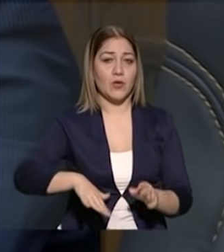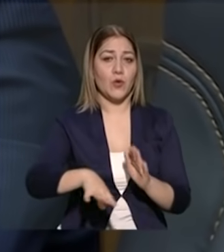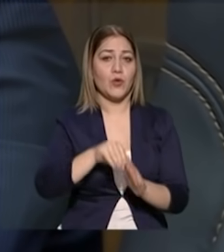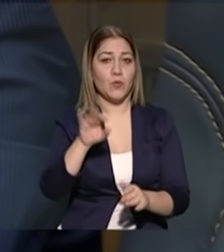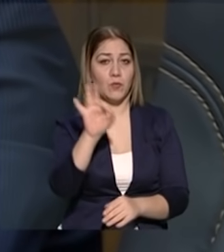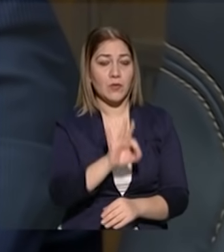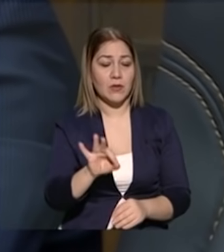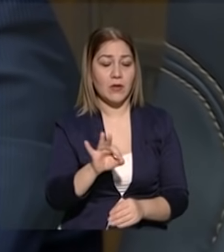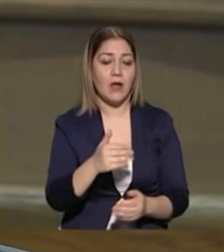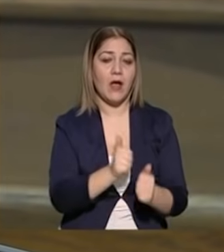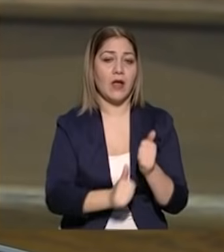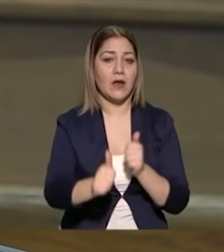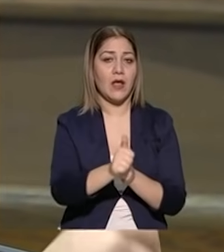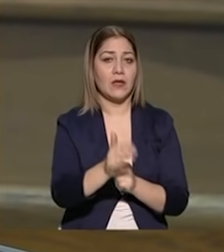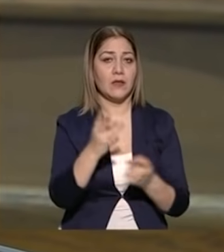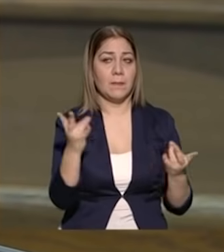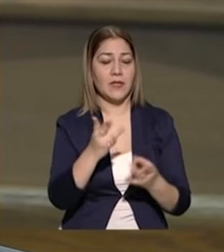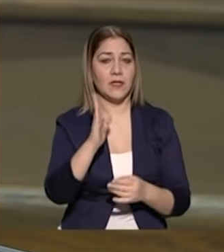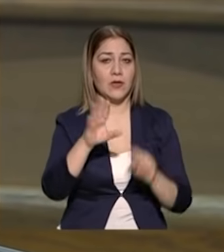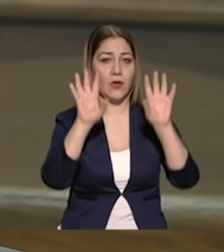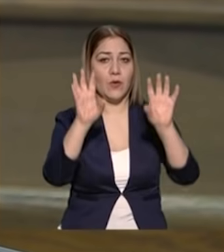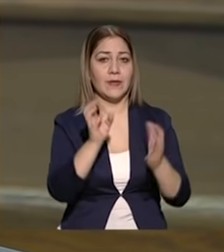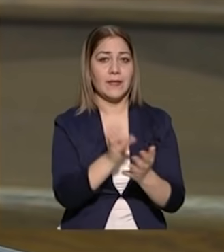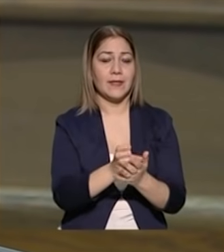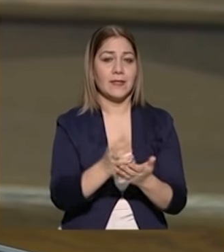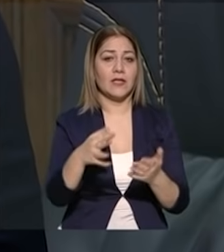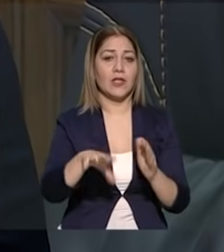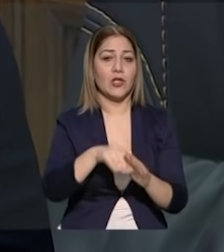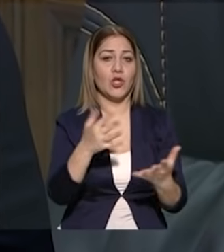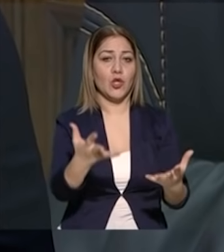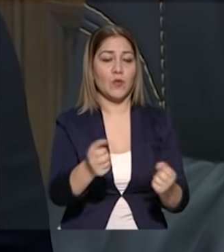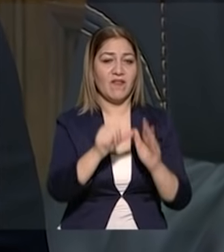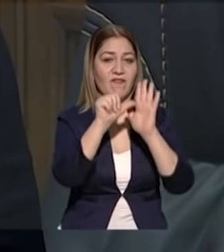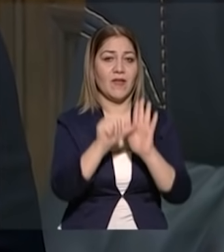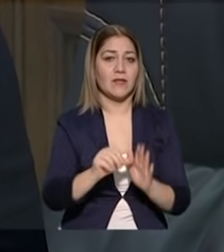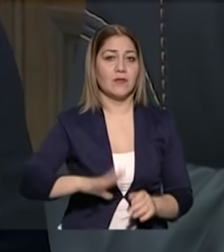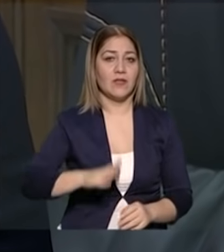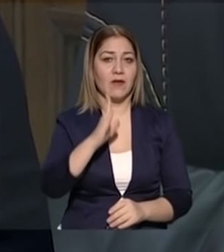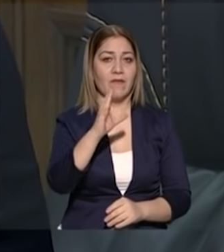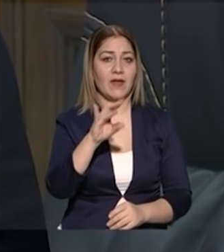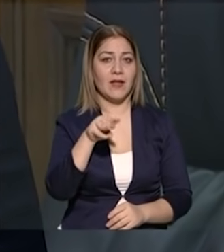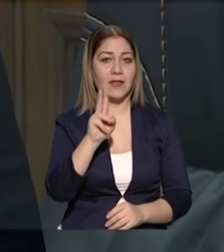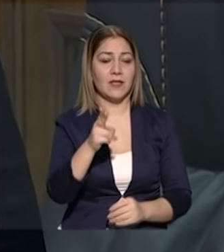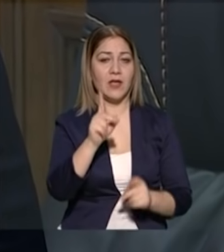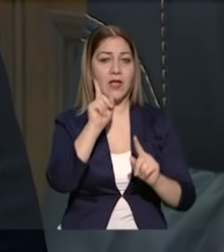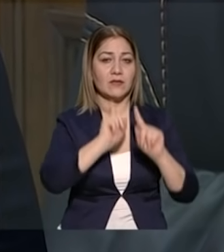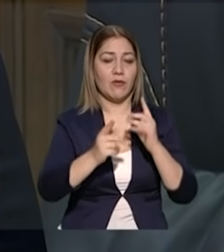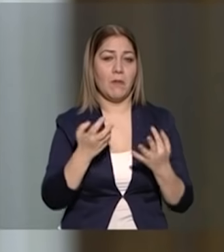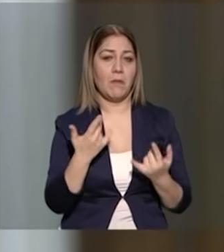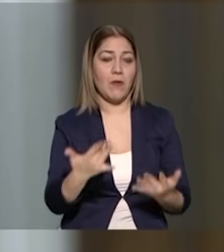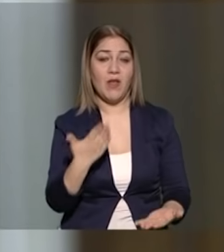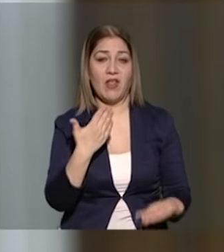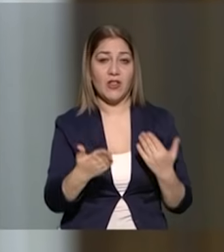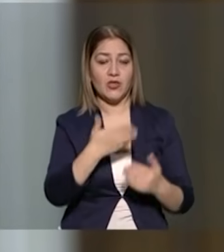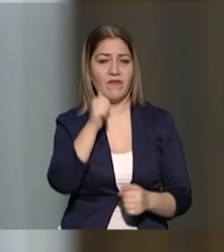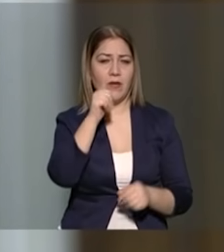ըստ Մարուկյանի արտահերթը պետք է անցկացվի օրենսգիրքն ընդունելուց 6 ամիս հետո։ Վենետիկի հանձնաժողովի պահանջն է, հակառակ դեպքում տեսականորեն